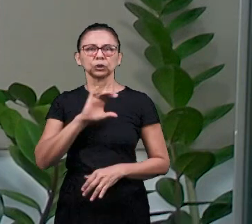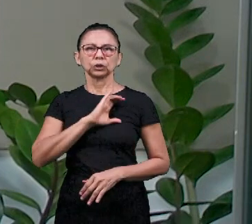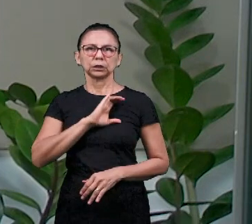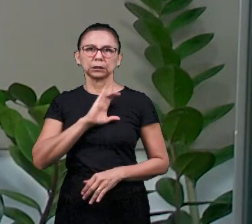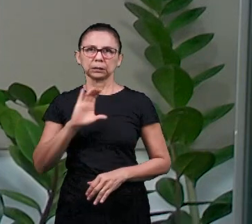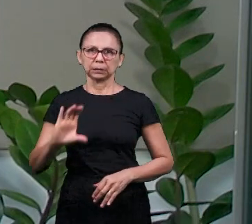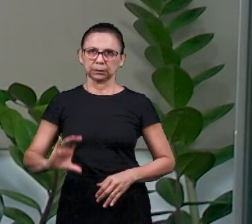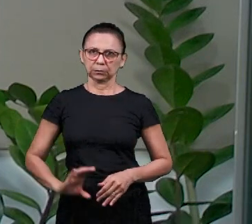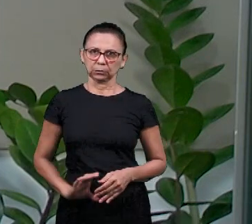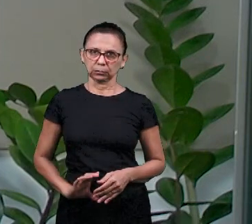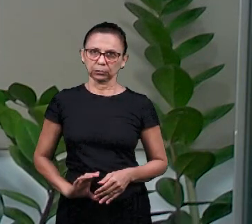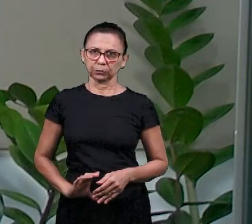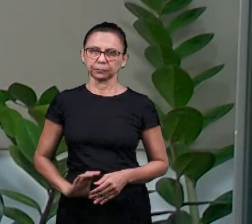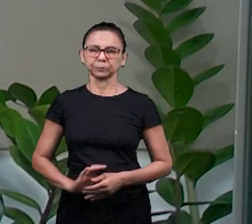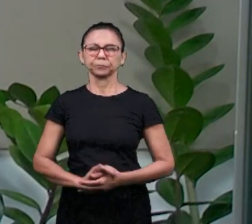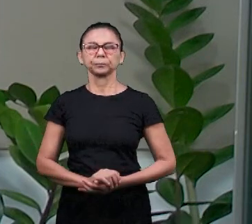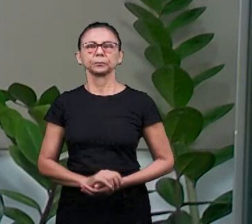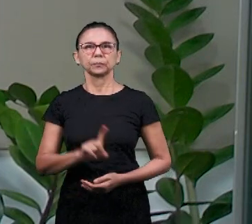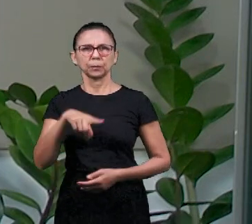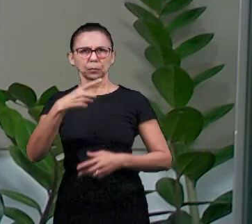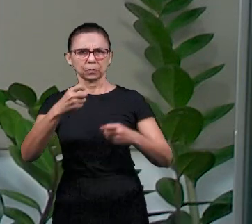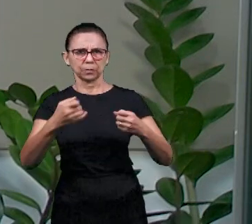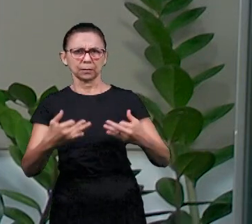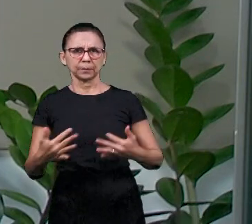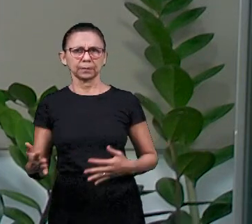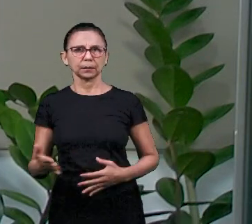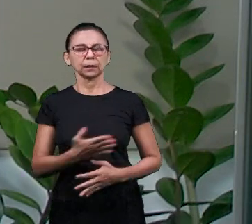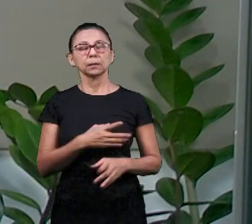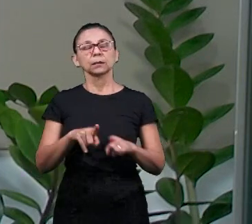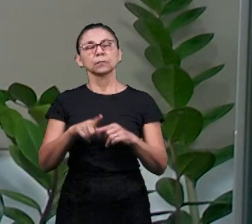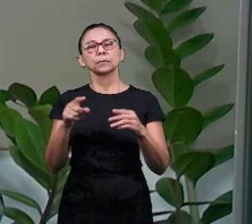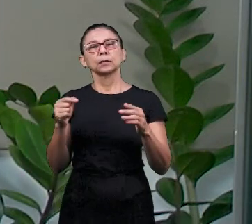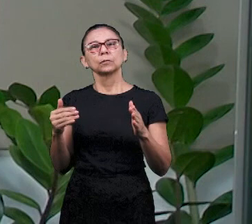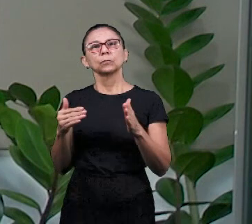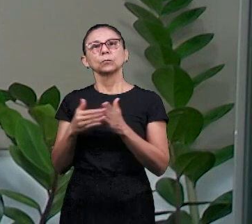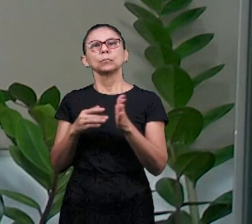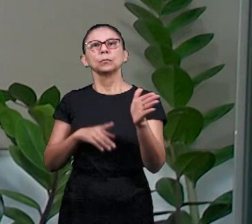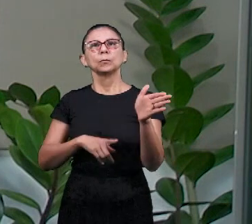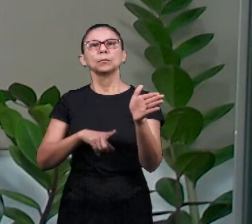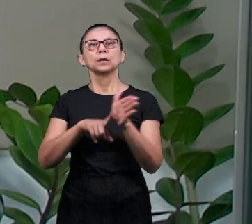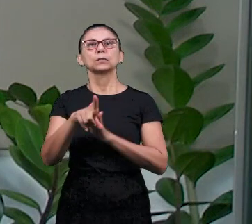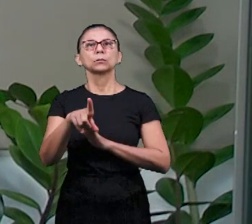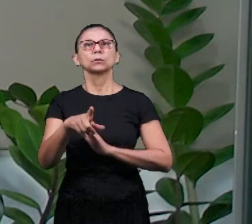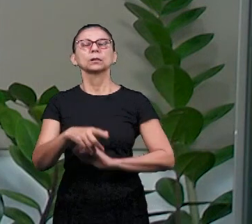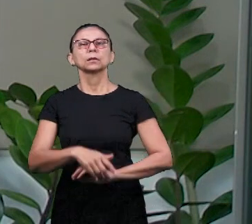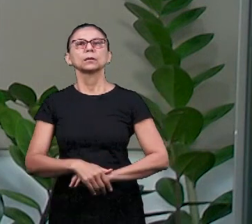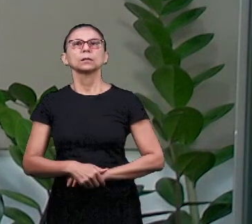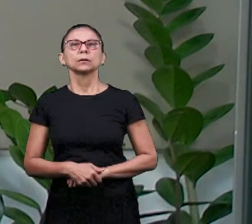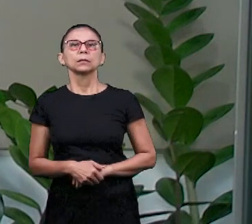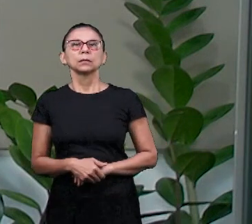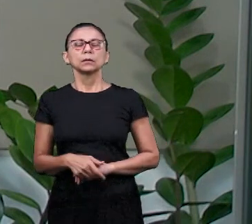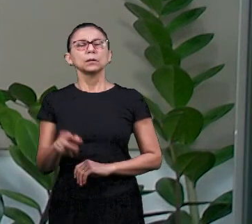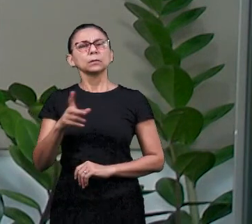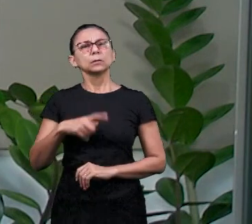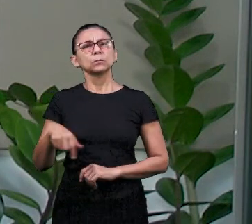Mais pour finir ici, la dernière question qui disait, afin que nous puissions identifier dans notre